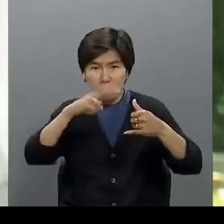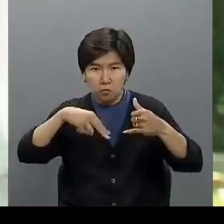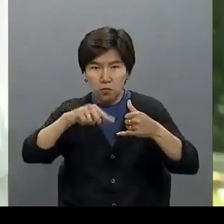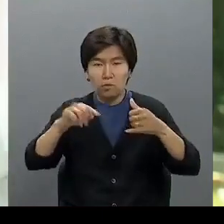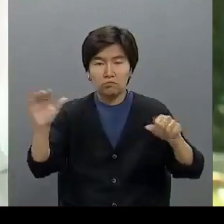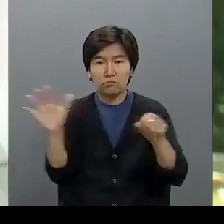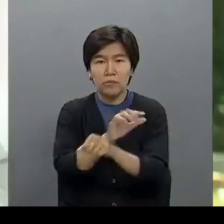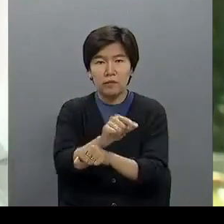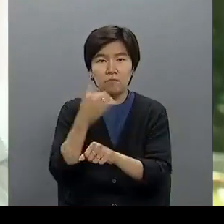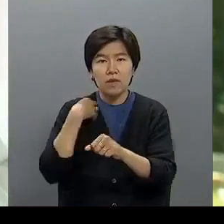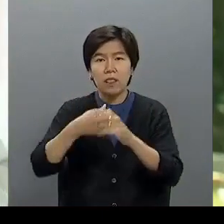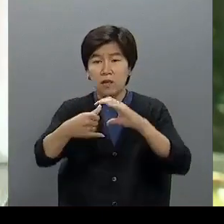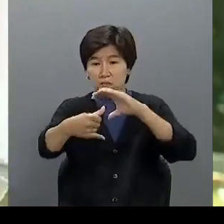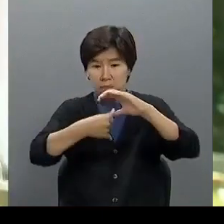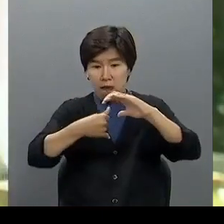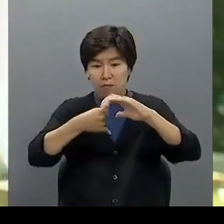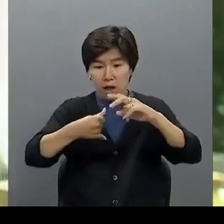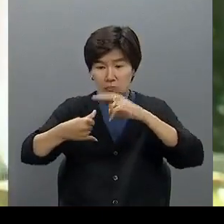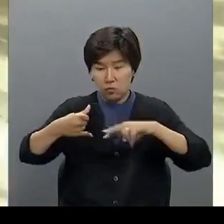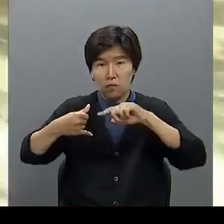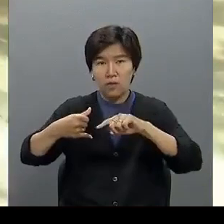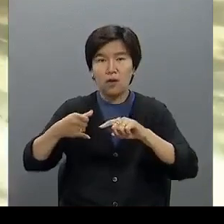รองเด็กๆนะครับก่อนที่จะเข้าเรียนครับ